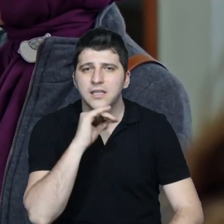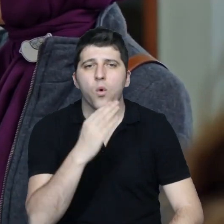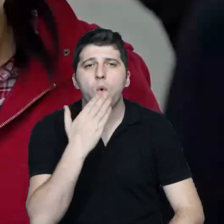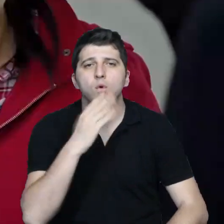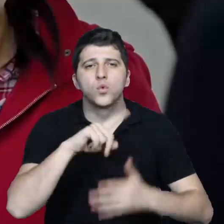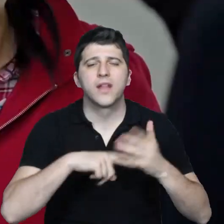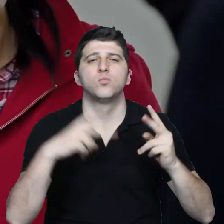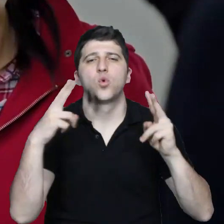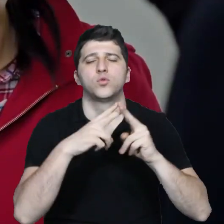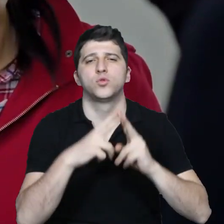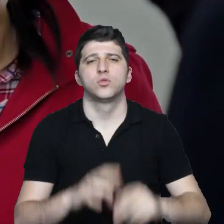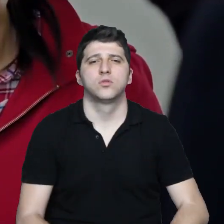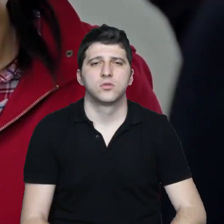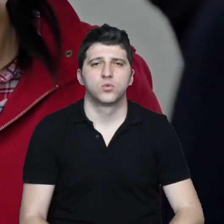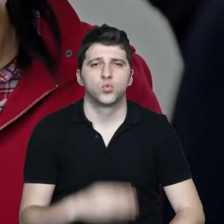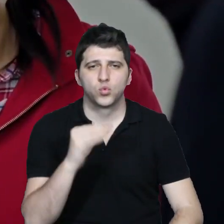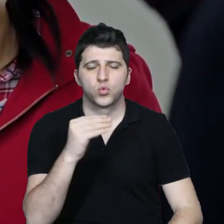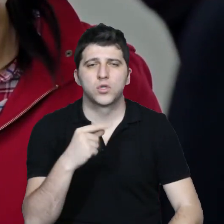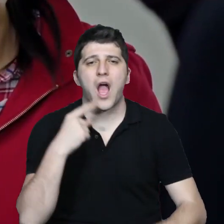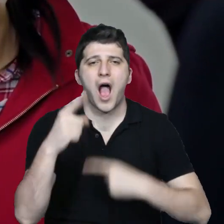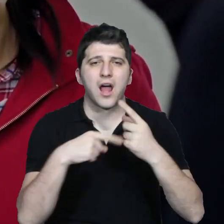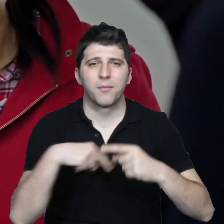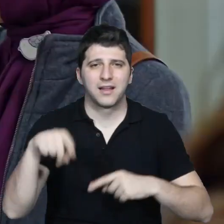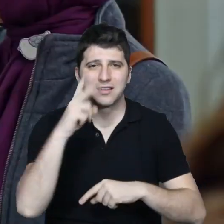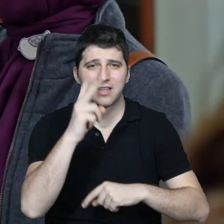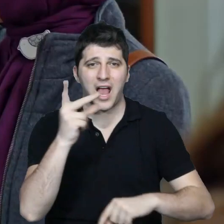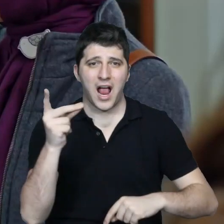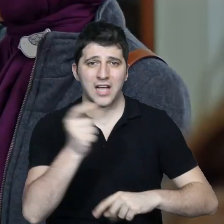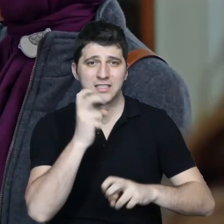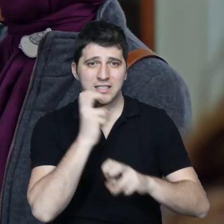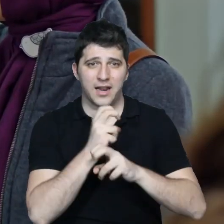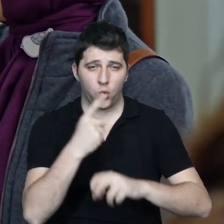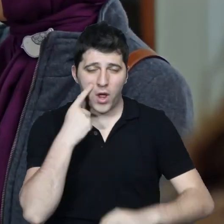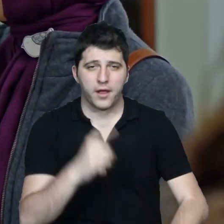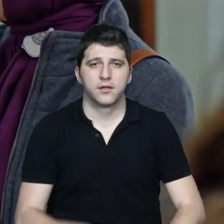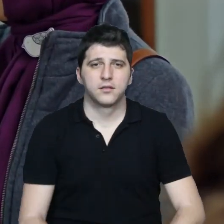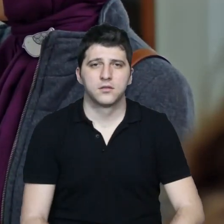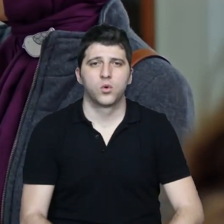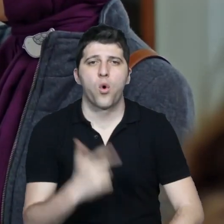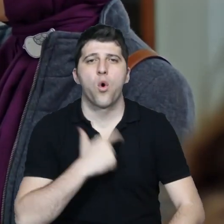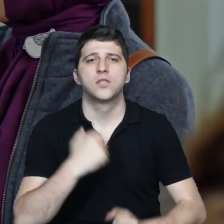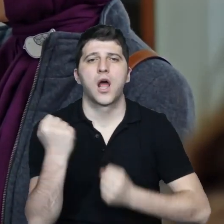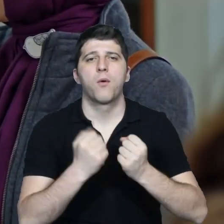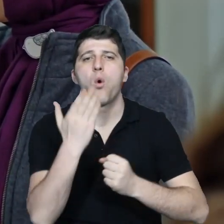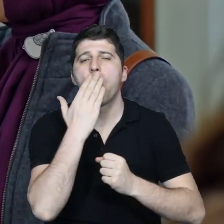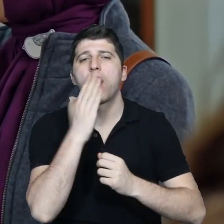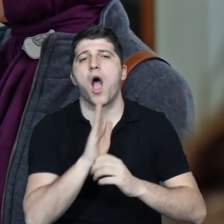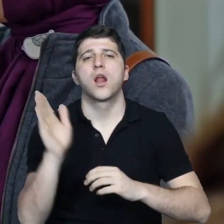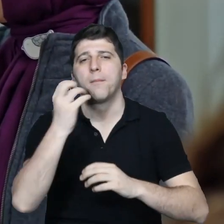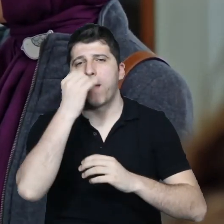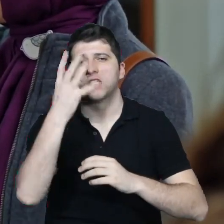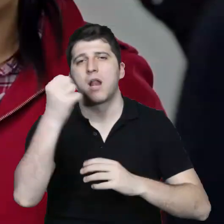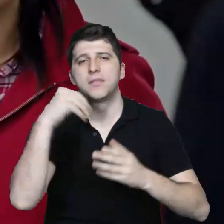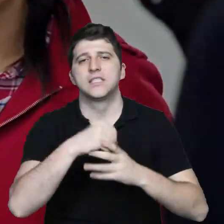yönetimiyle görüşmüş. Çocuğun akrabaları tarafından kaçırılma riskine karşı özel arabayla okulun arka bahçesinden almak